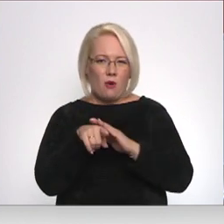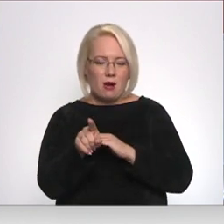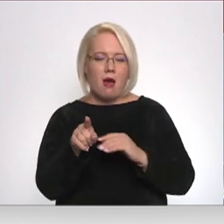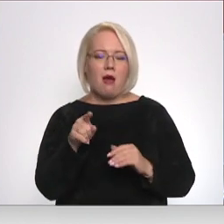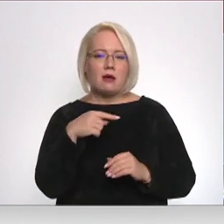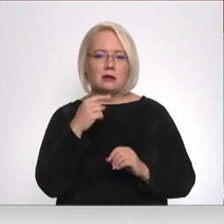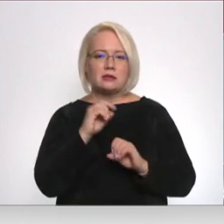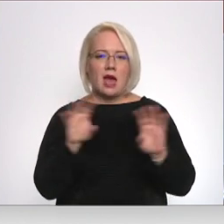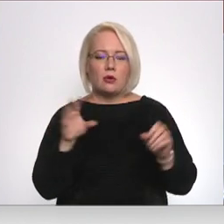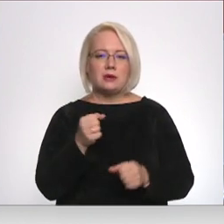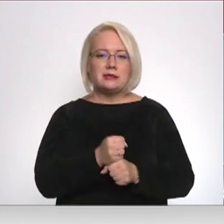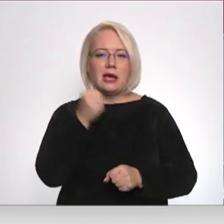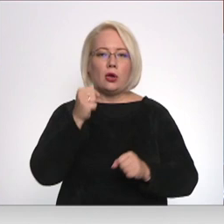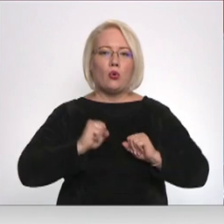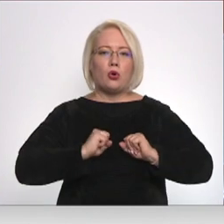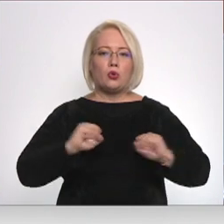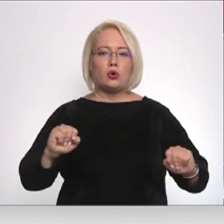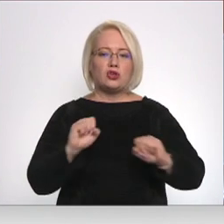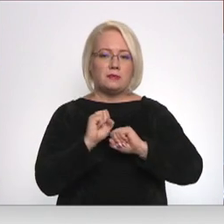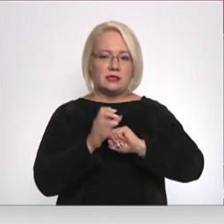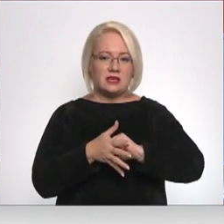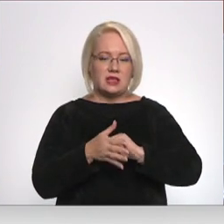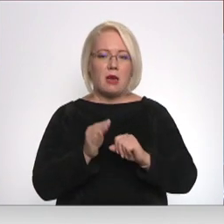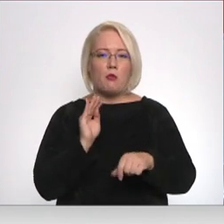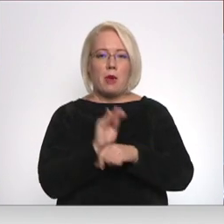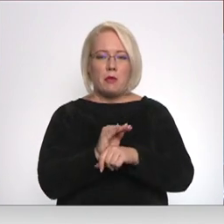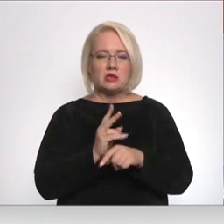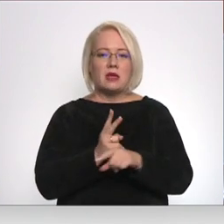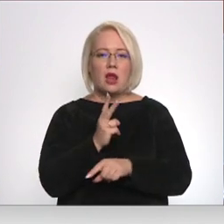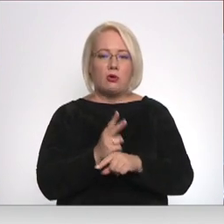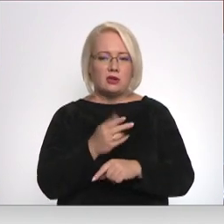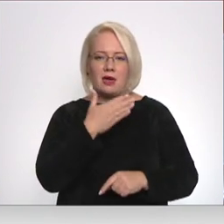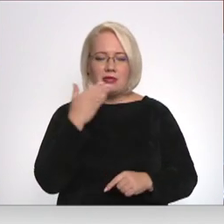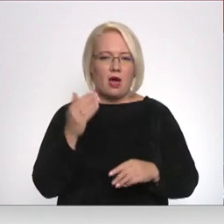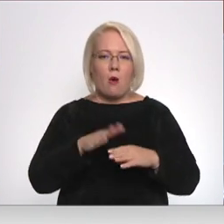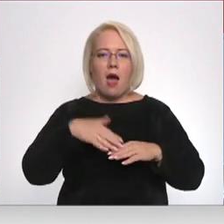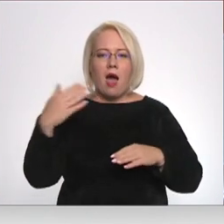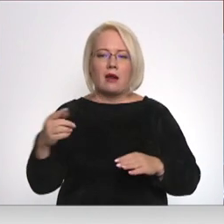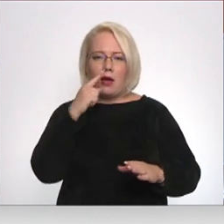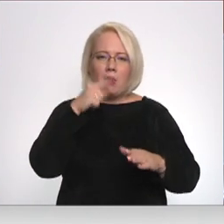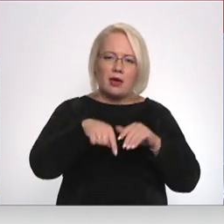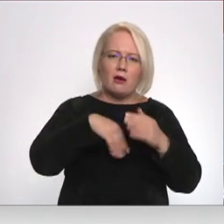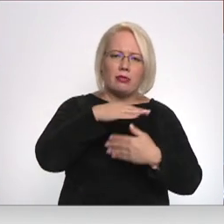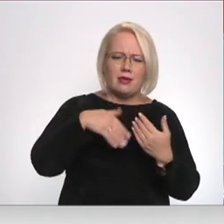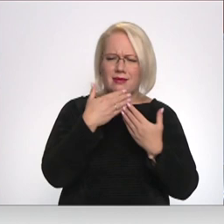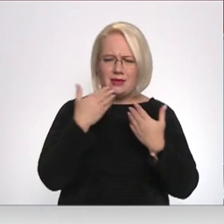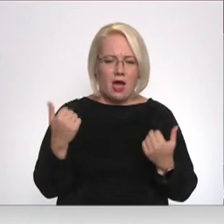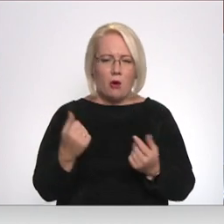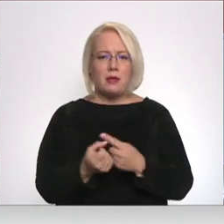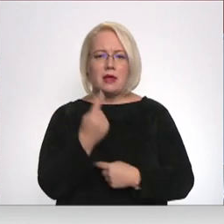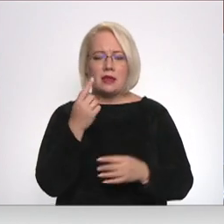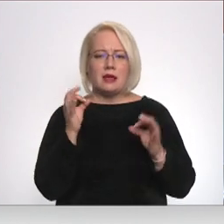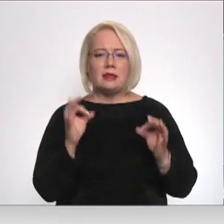reģistrā skaidro ar stingro drošības sistēmu, piebilstot, ka traucējumi nav ārējas iejaukšanās rezultāts, bet radušies